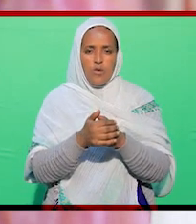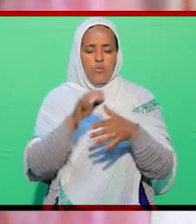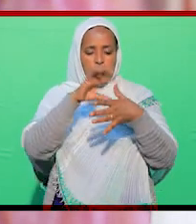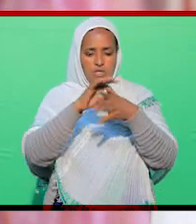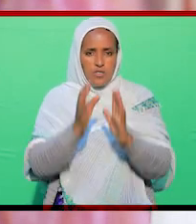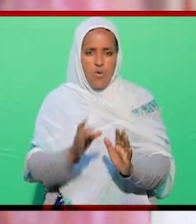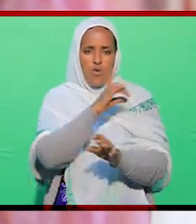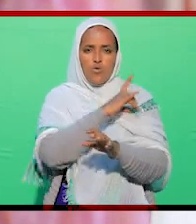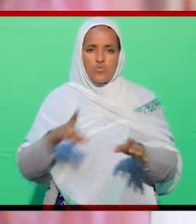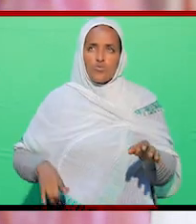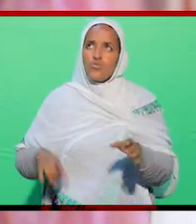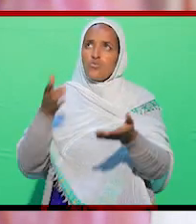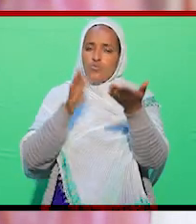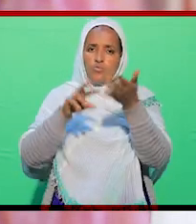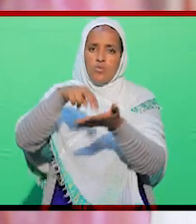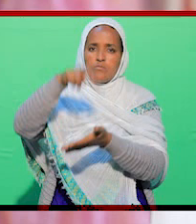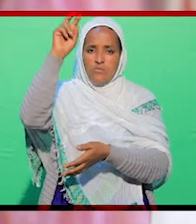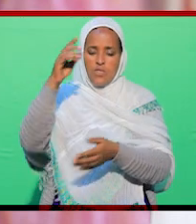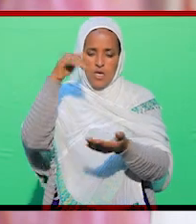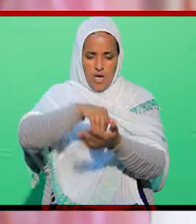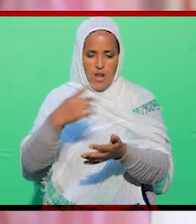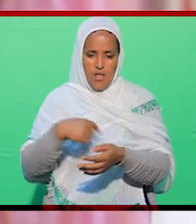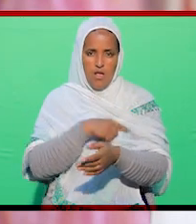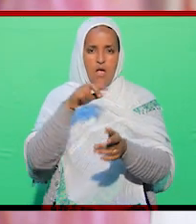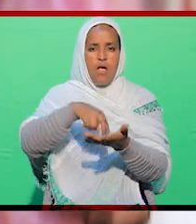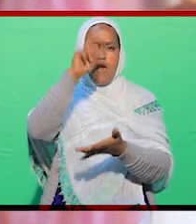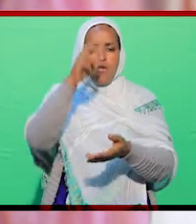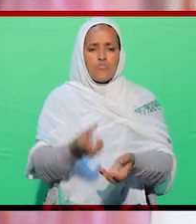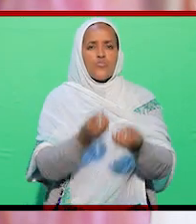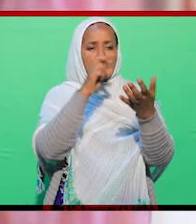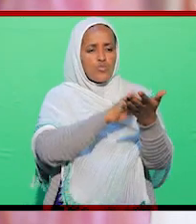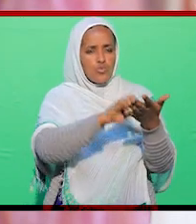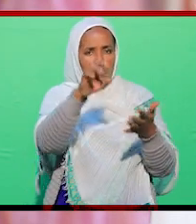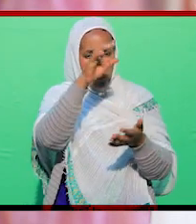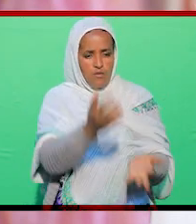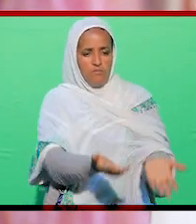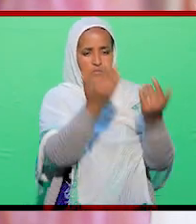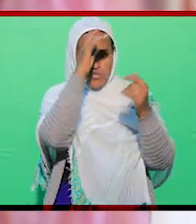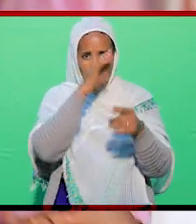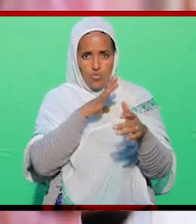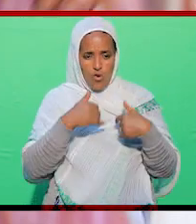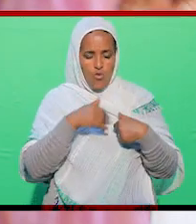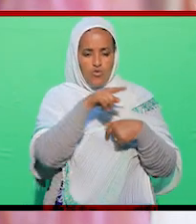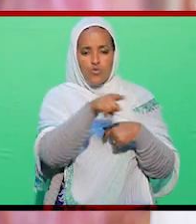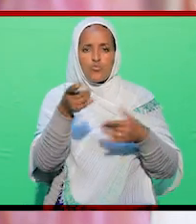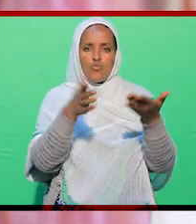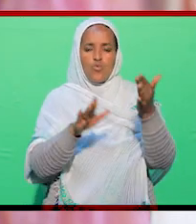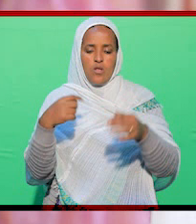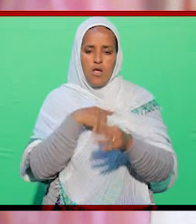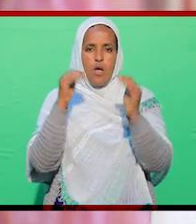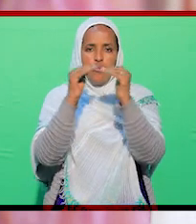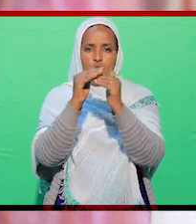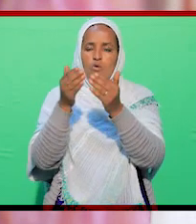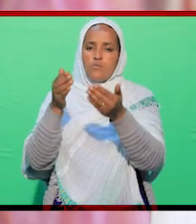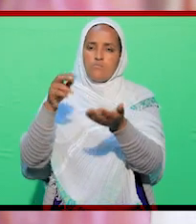ነው። በመዋዕለ ሥጋዌ ክርስቶስ ያስነሳቸው ሙተው እንደገና እኛ ጋር የሚነሱበት ማለት ነው። ብዙ ቅዱሳን ያስነሷቸው ሰዎች